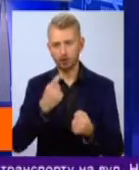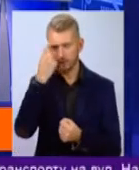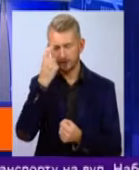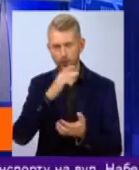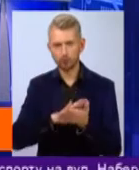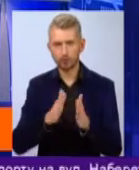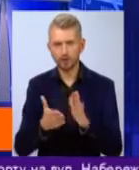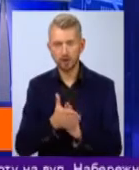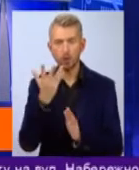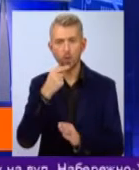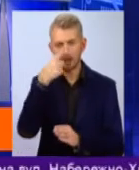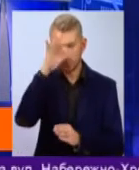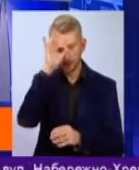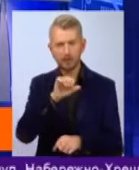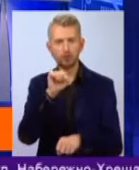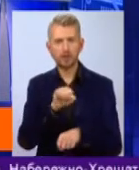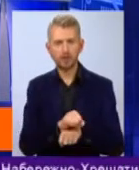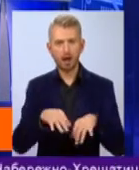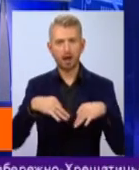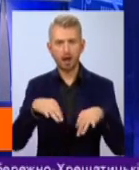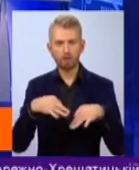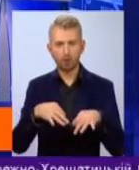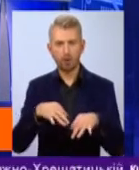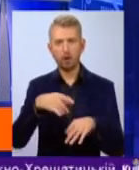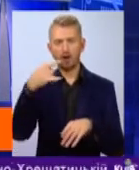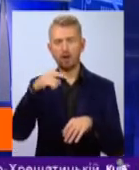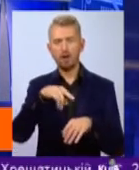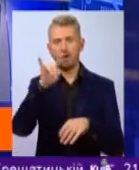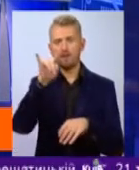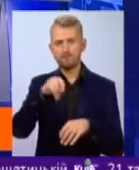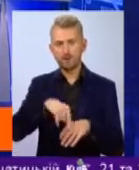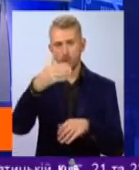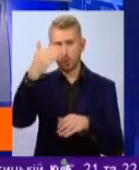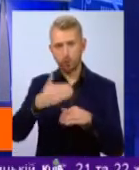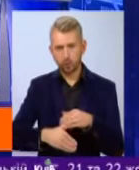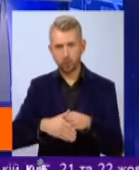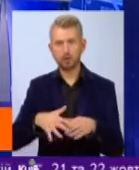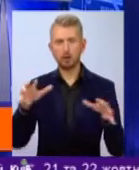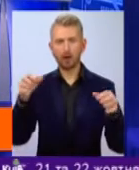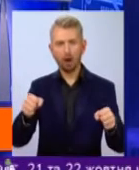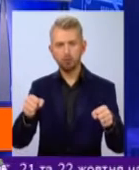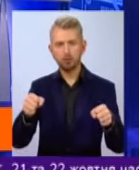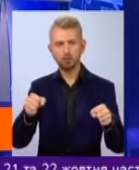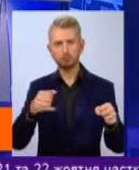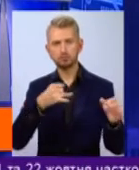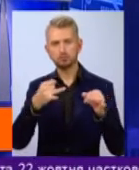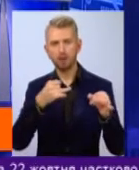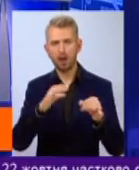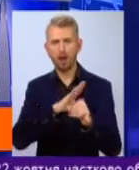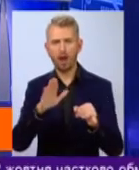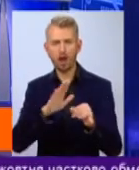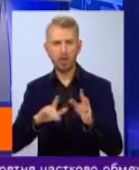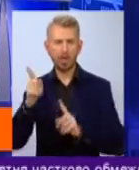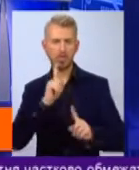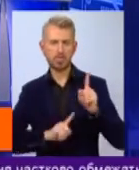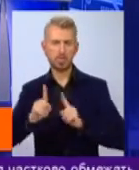стані. Коли поліцейський зупиняє авто, опускається вікно, руки на кермо і ввічлива розмова з обох боків, а не витанцьовування і